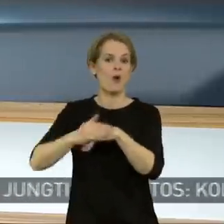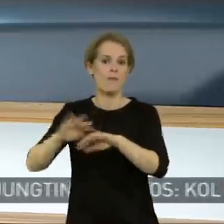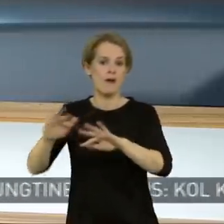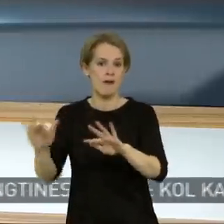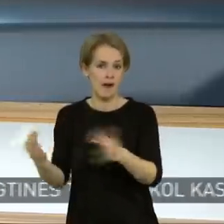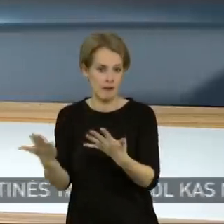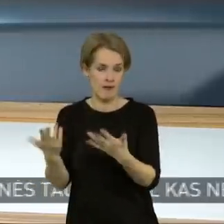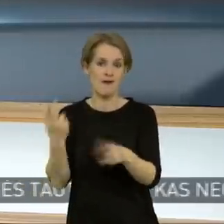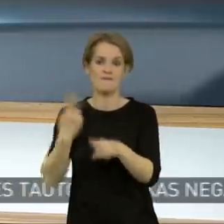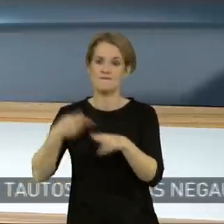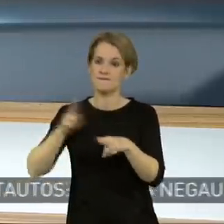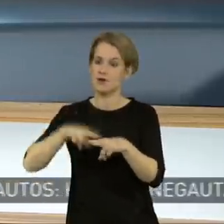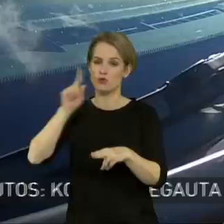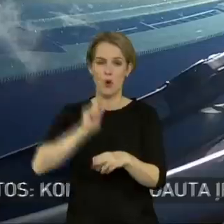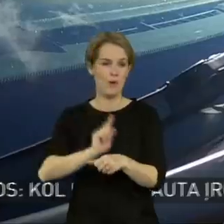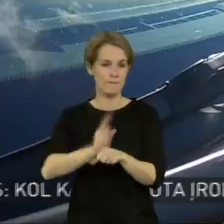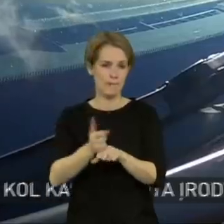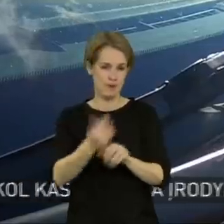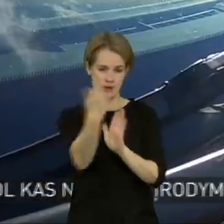keisti įstatymus.